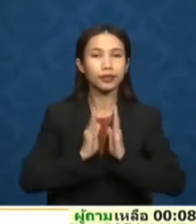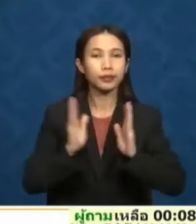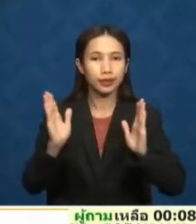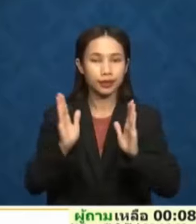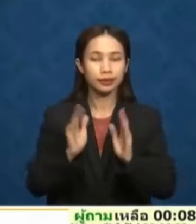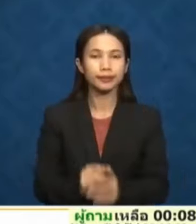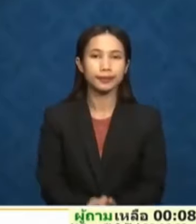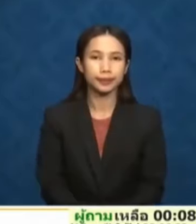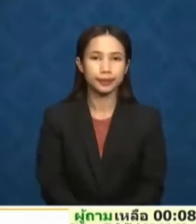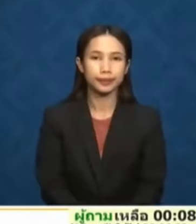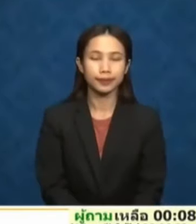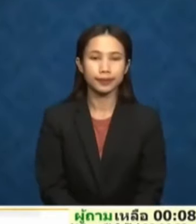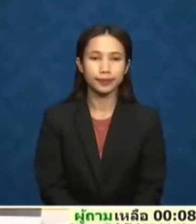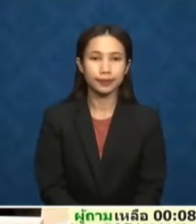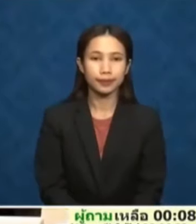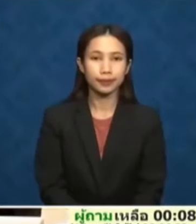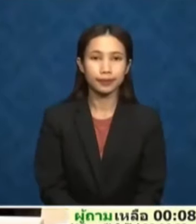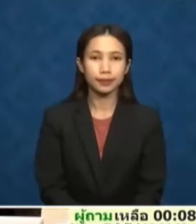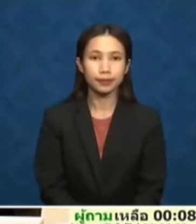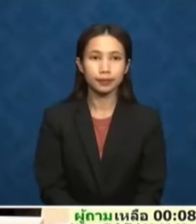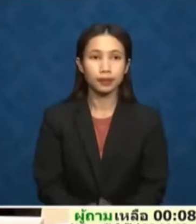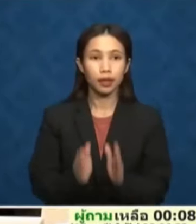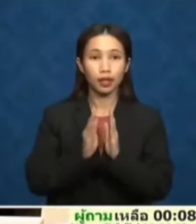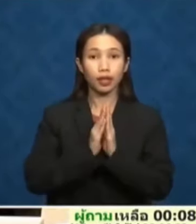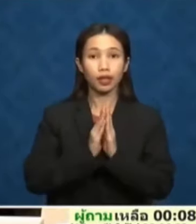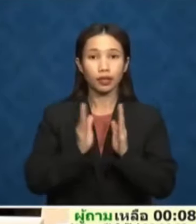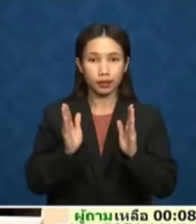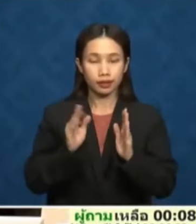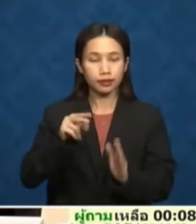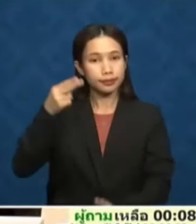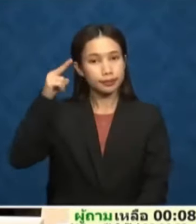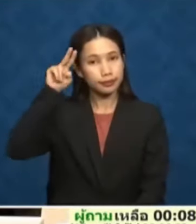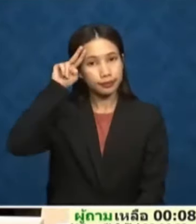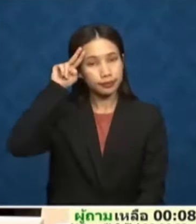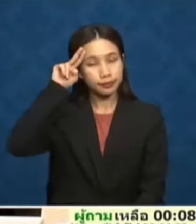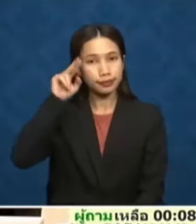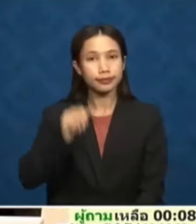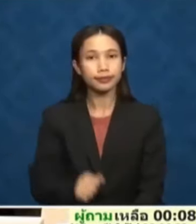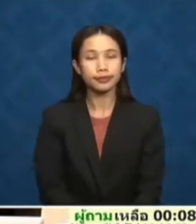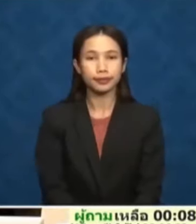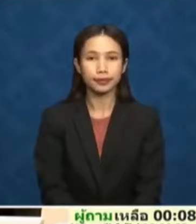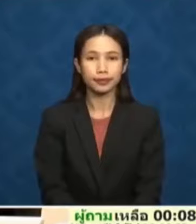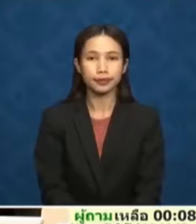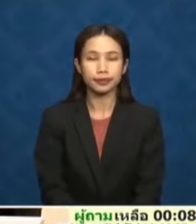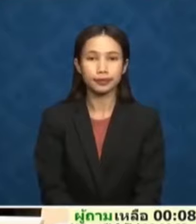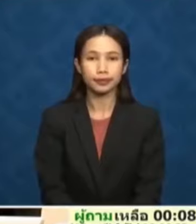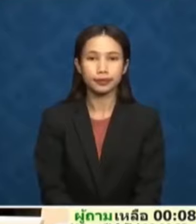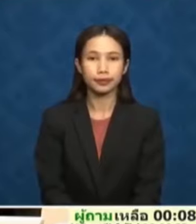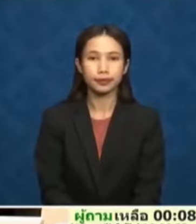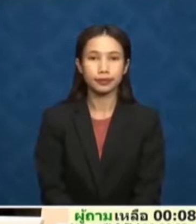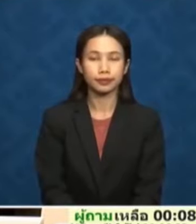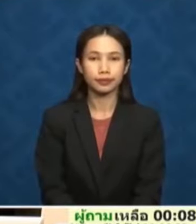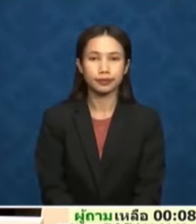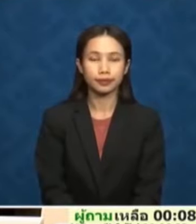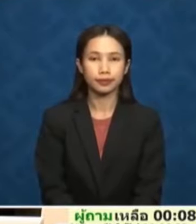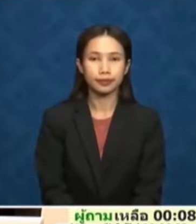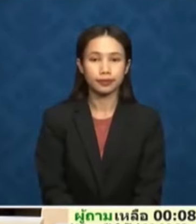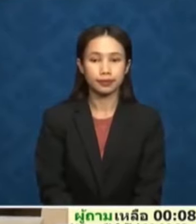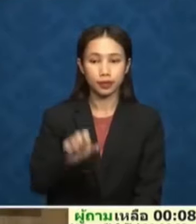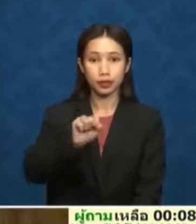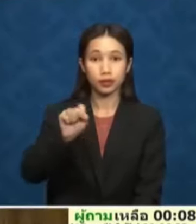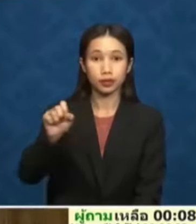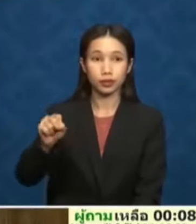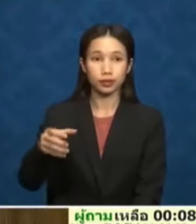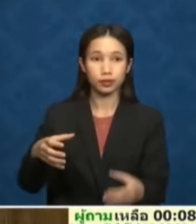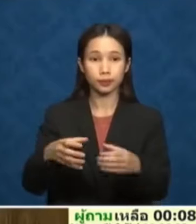ถามที่ 1ครับขอบคุณท่านรัฐมนตรีครับขอเชิญท่านปาวิตาถามในรอบที่ 2ครับค่ะดิฉันปาวิตาจิกิจผู้แทน